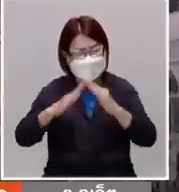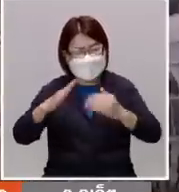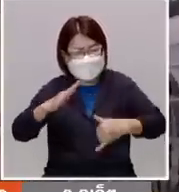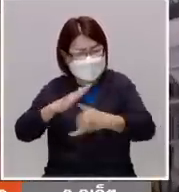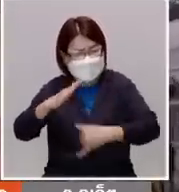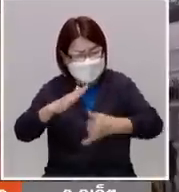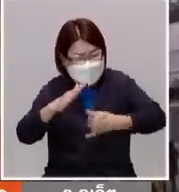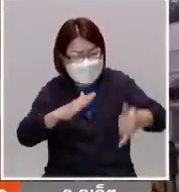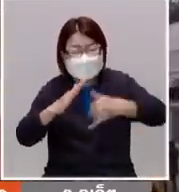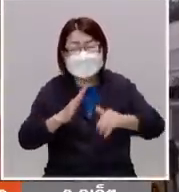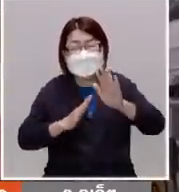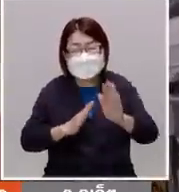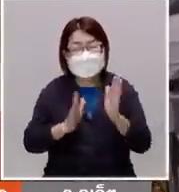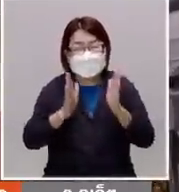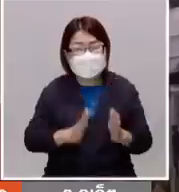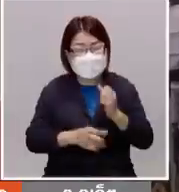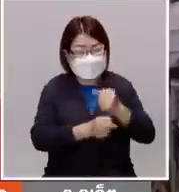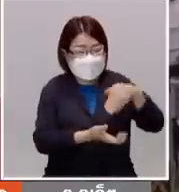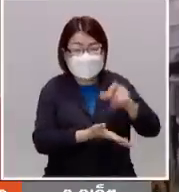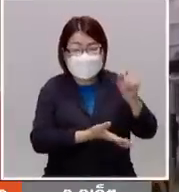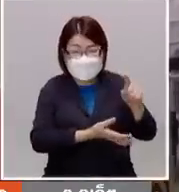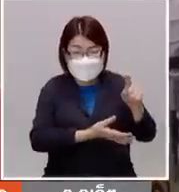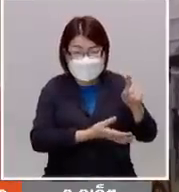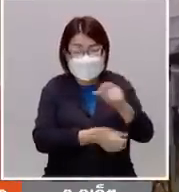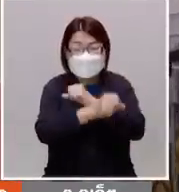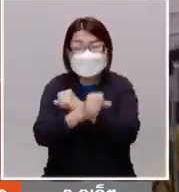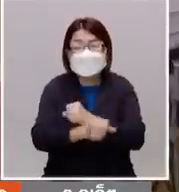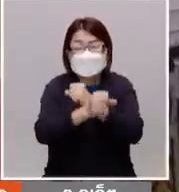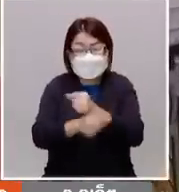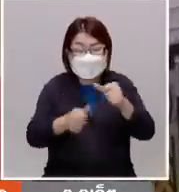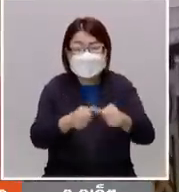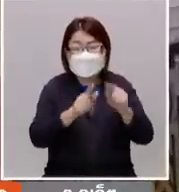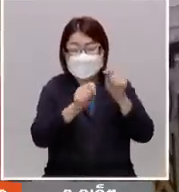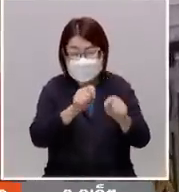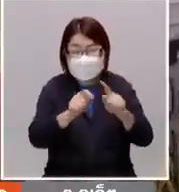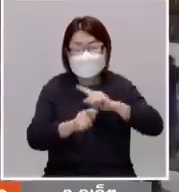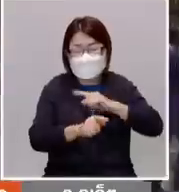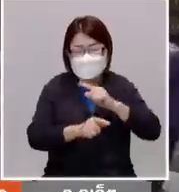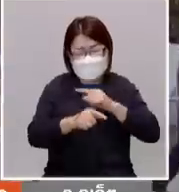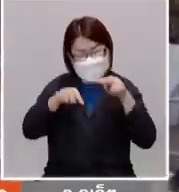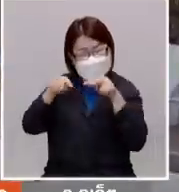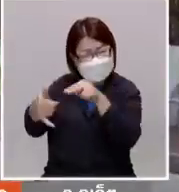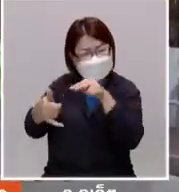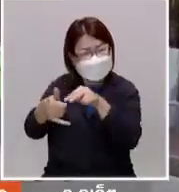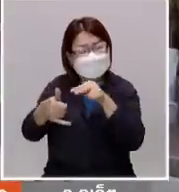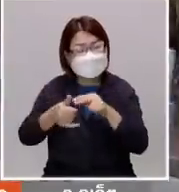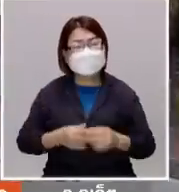ติดตามดูแลของเจ้าหน้าที่ศูนย์ปฏิบัติการตอบโต้สถานการณ์ระดับตำบลตลอดระยะเวลาที่กักตัวค่